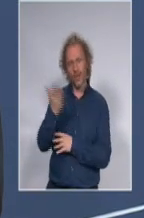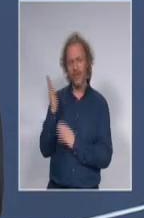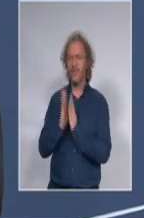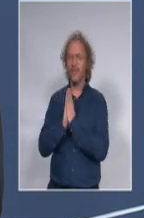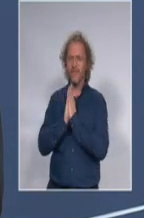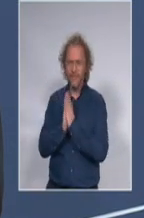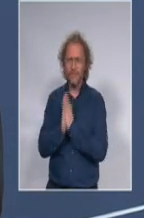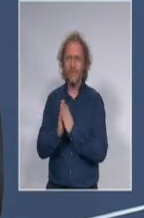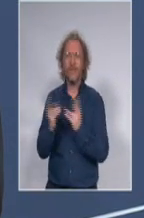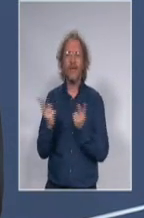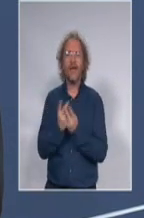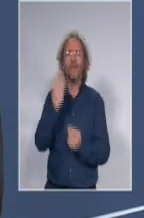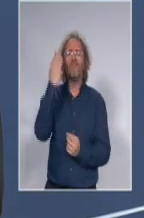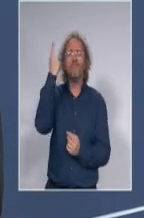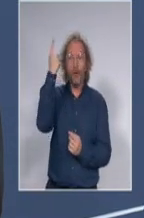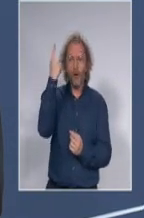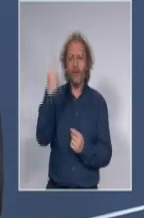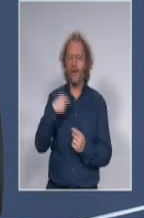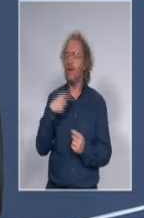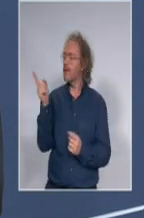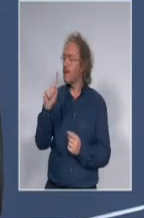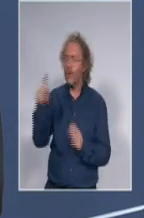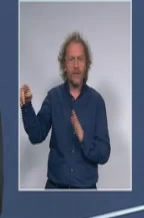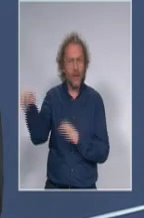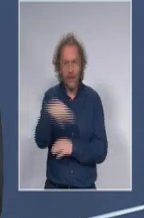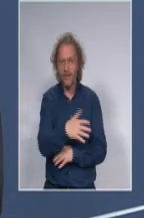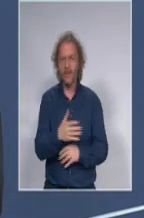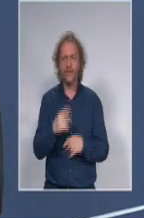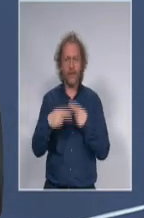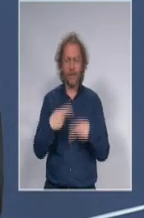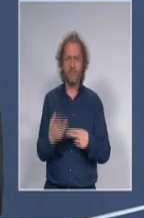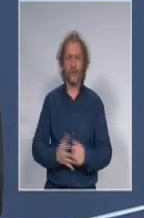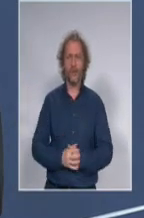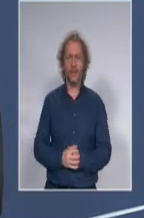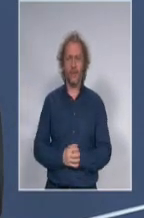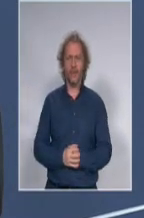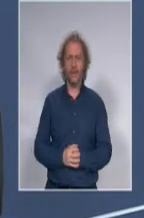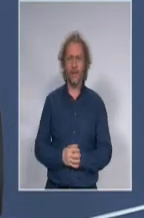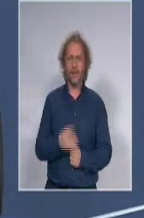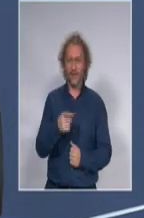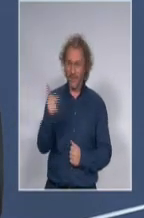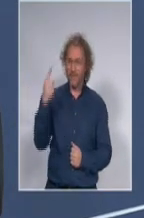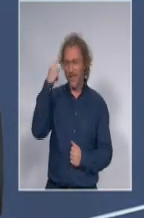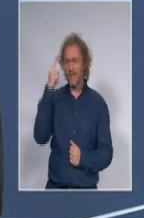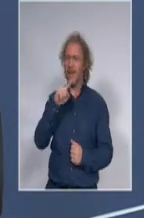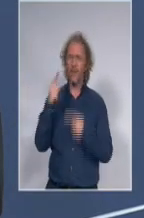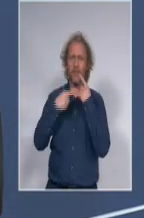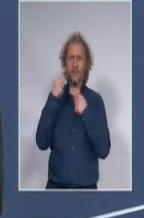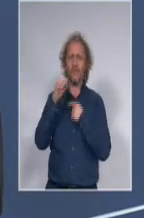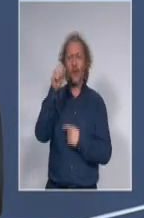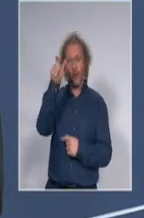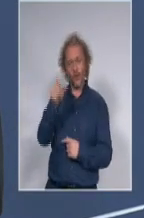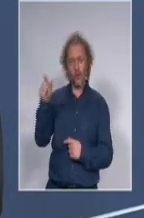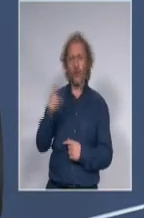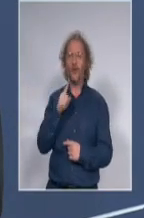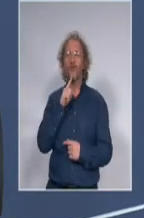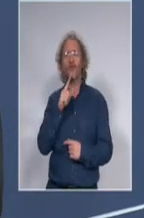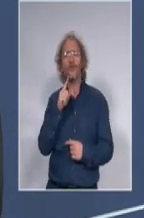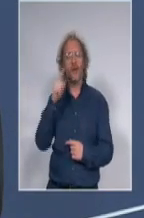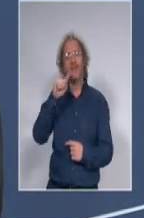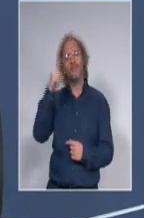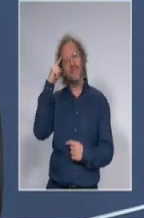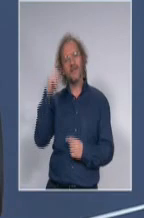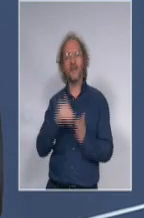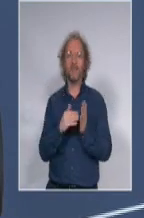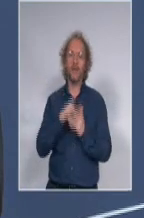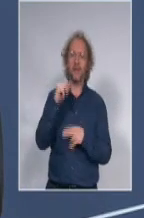Molim vas kao Boga. Ne mogu da kažem ništa onima koji izađu pa misle da još treba da se tuku sa policijom, da treba da psuju te dobre ljude koji su tu da